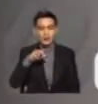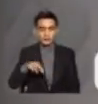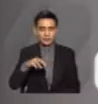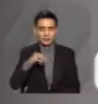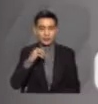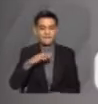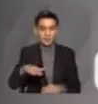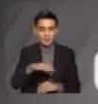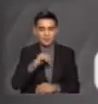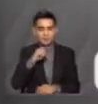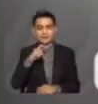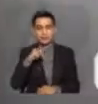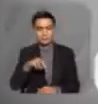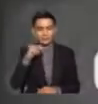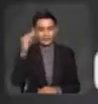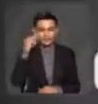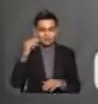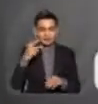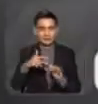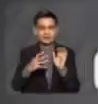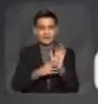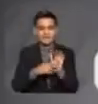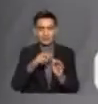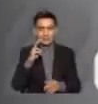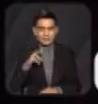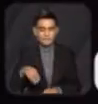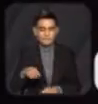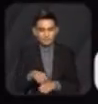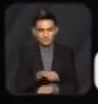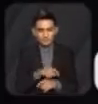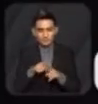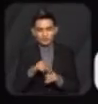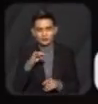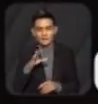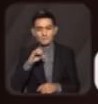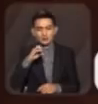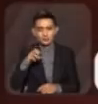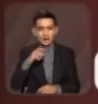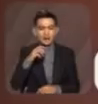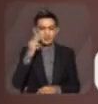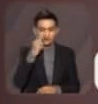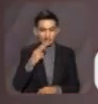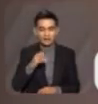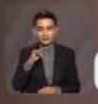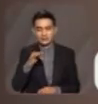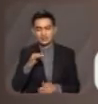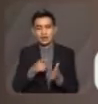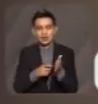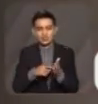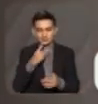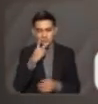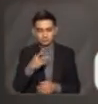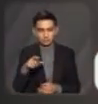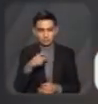Китай. 39-й километр. На восток. Астана, Караганда. Я такой первый раз в жизни вижу.